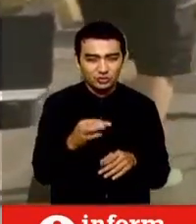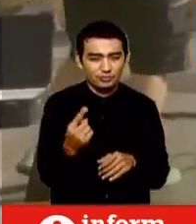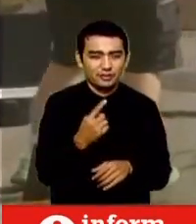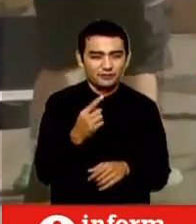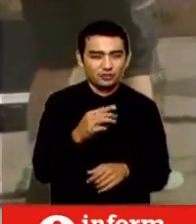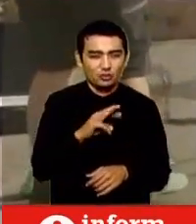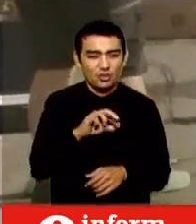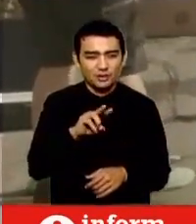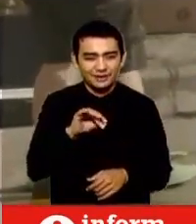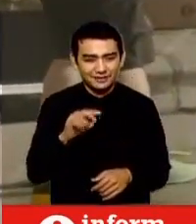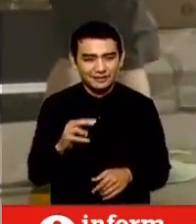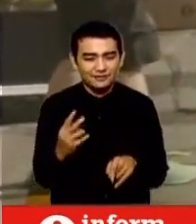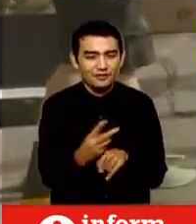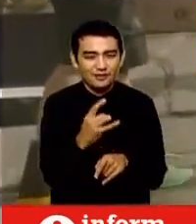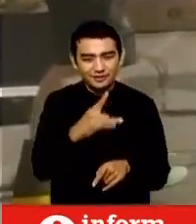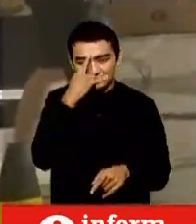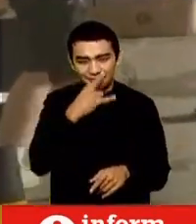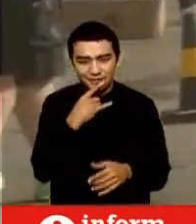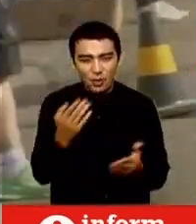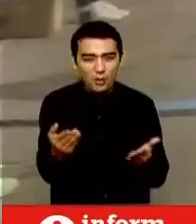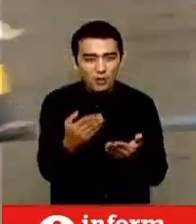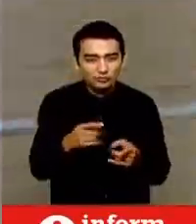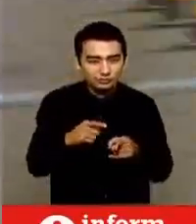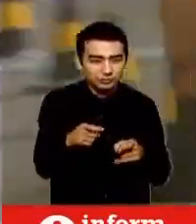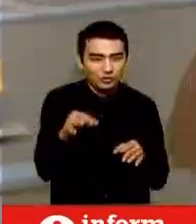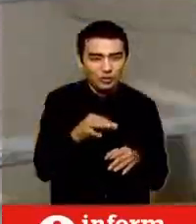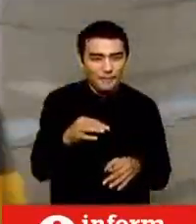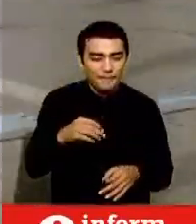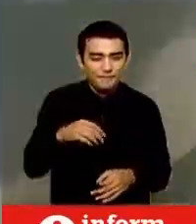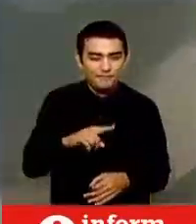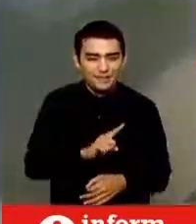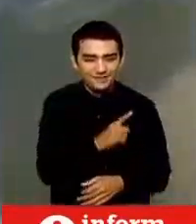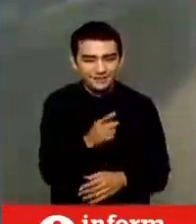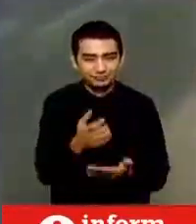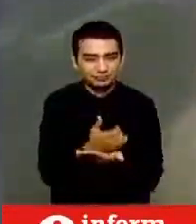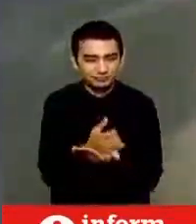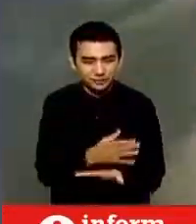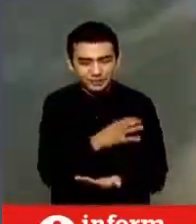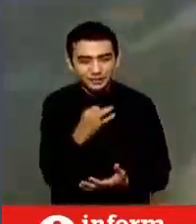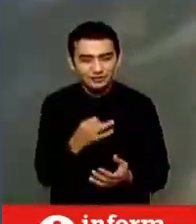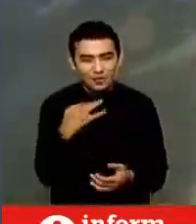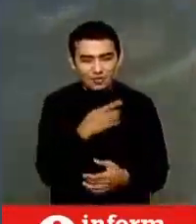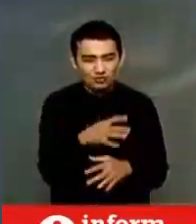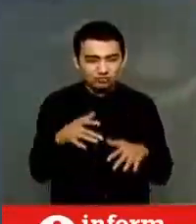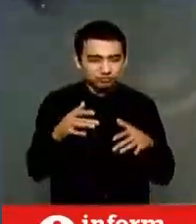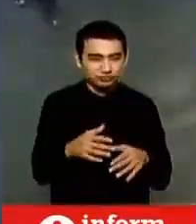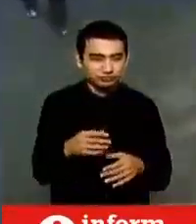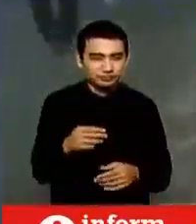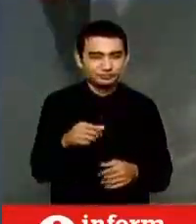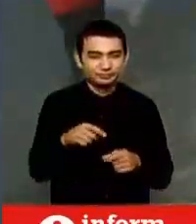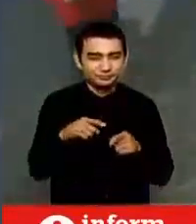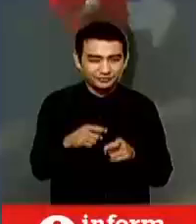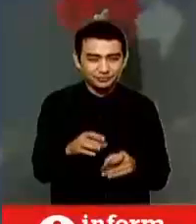нурушева двухкратная чемпионка Казахстана по легкой атлетике в категории мастерс многократный победитель и финишер республиканских